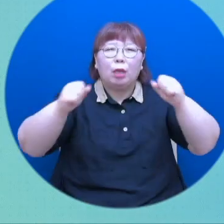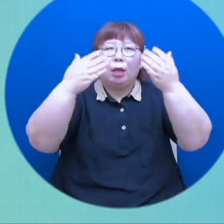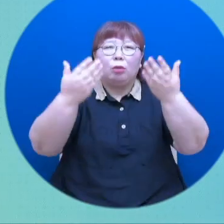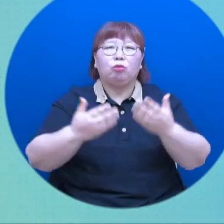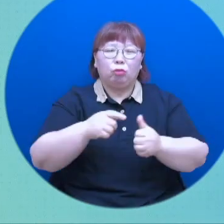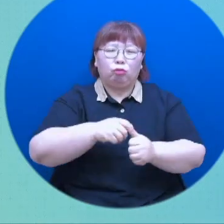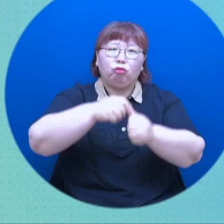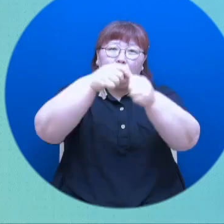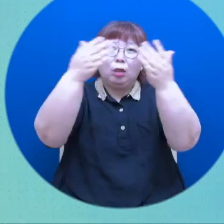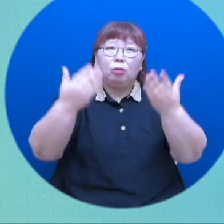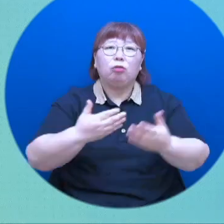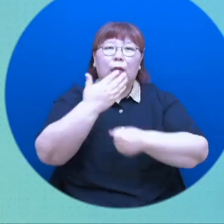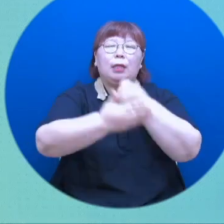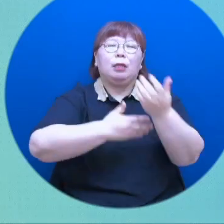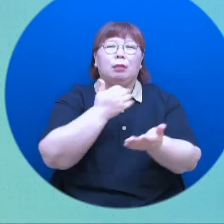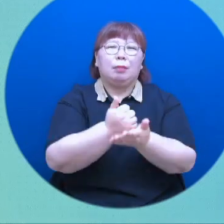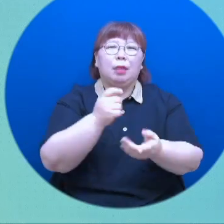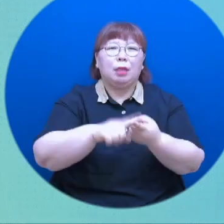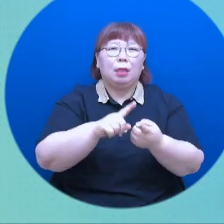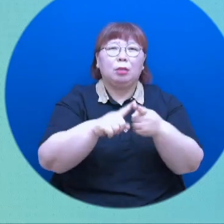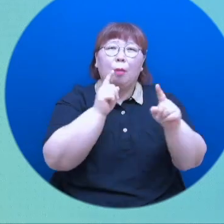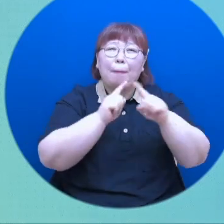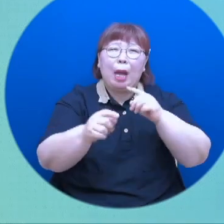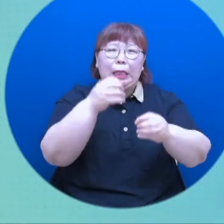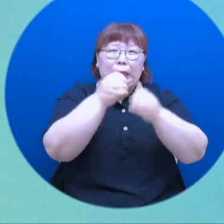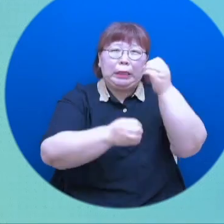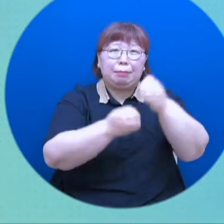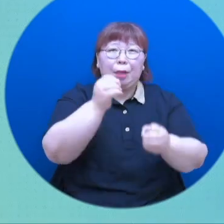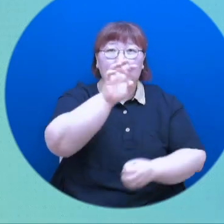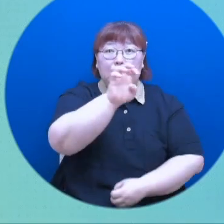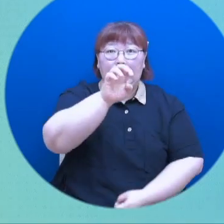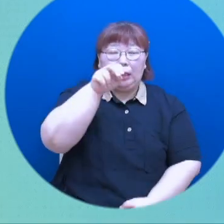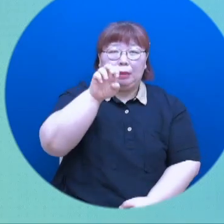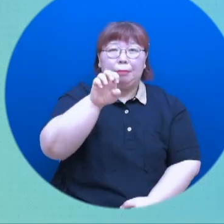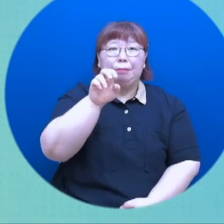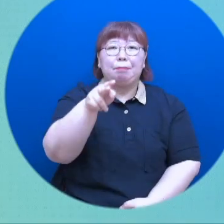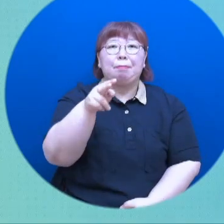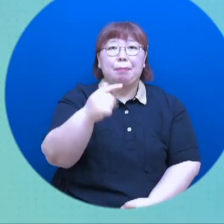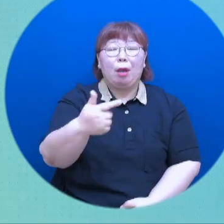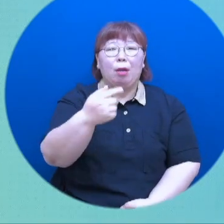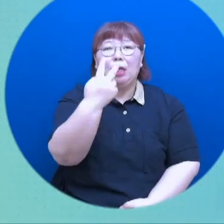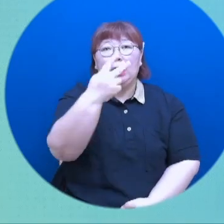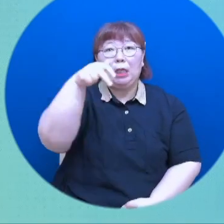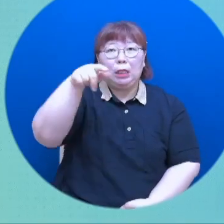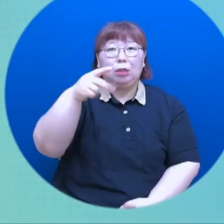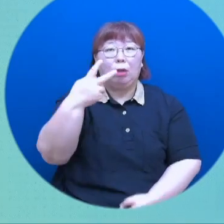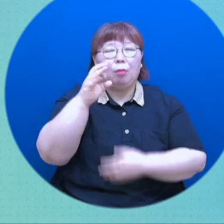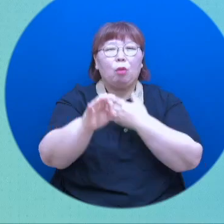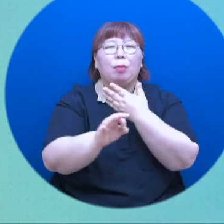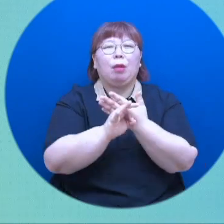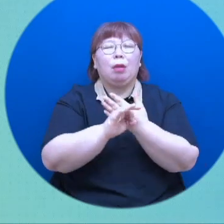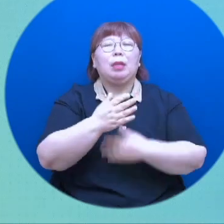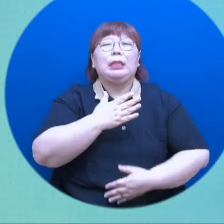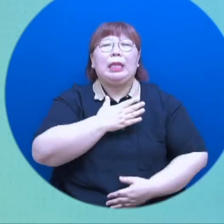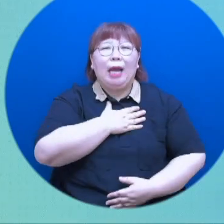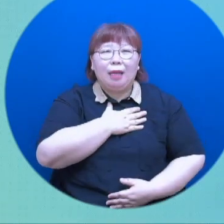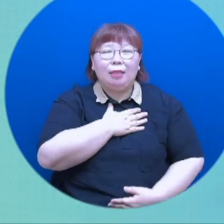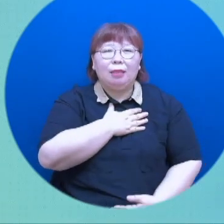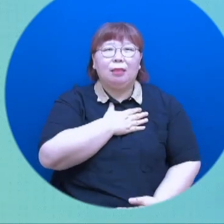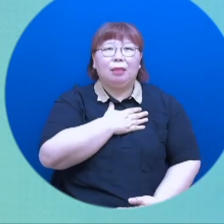있잖아요. 우리는 시편 40편 2절 말씀을 좋아해요. 나를 기가